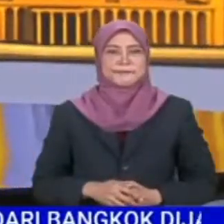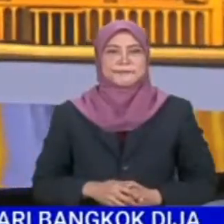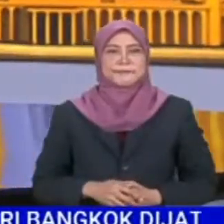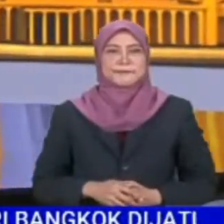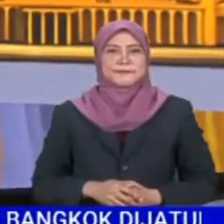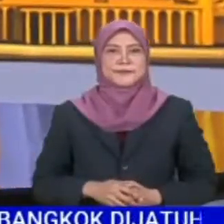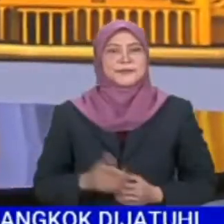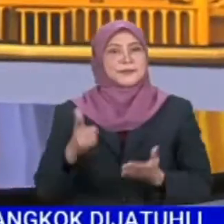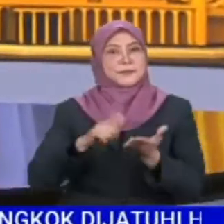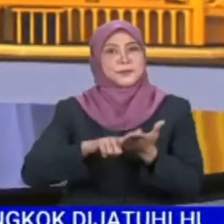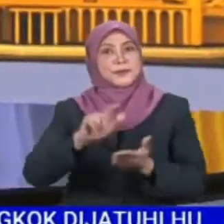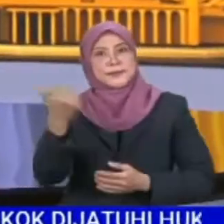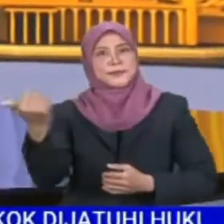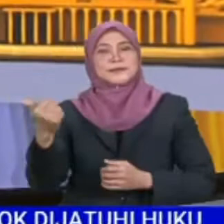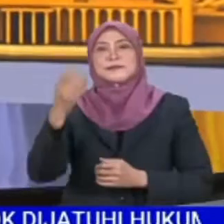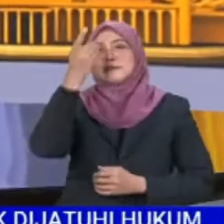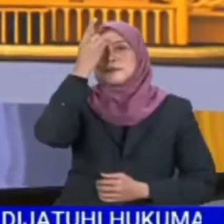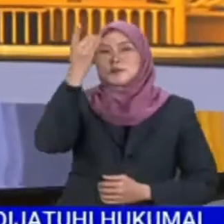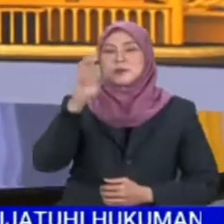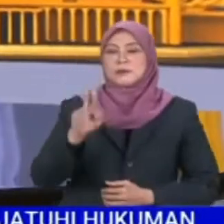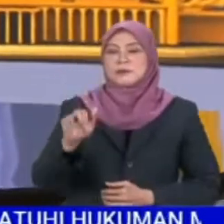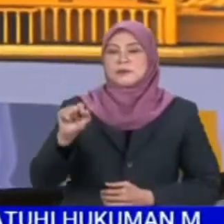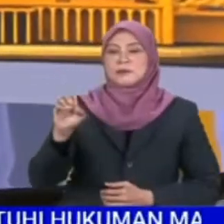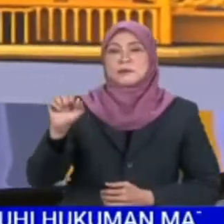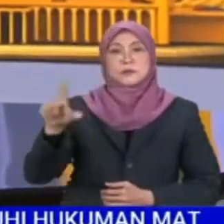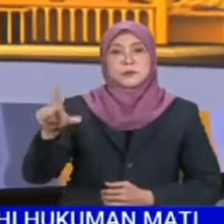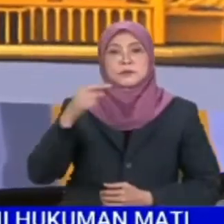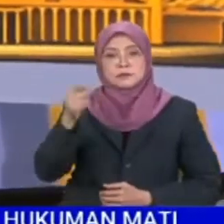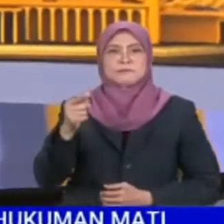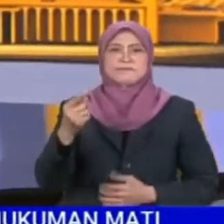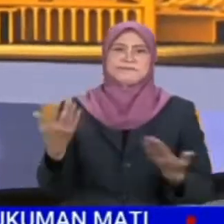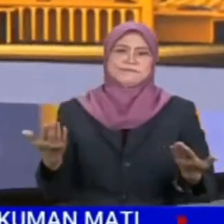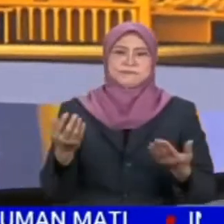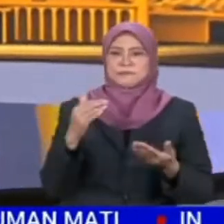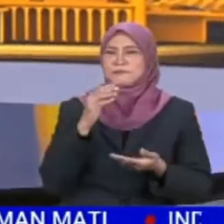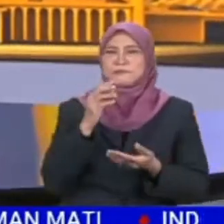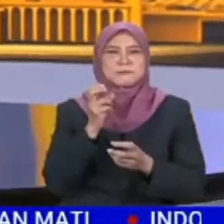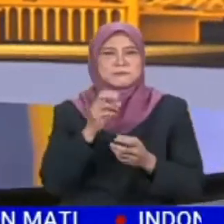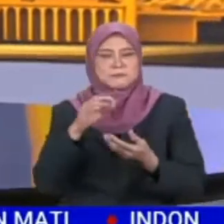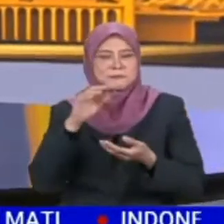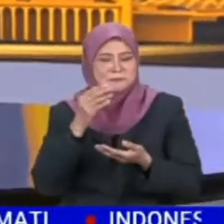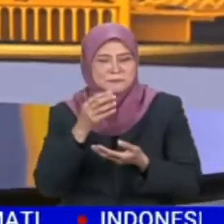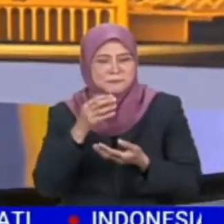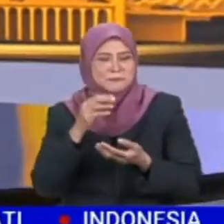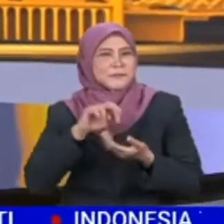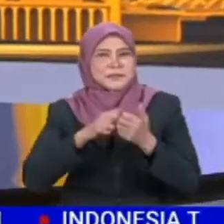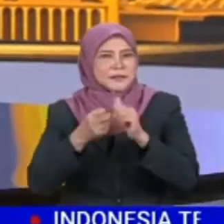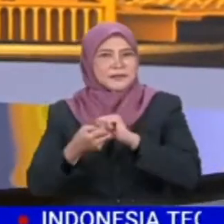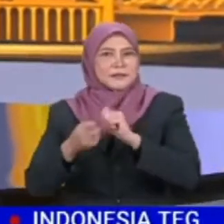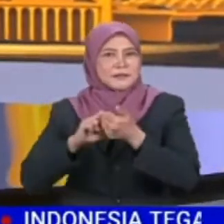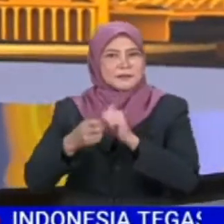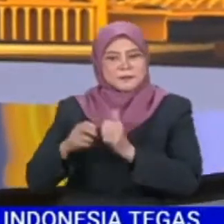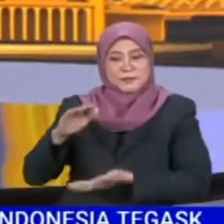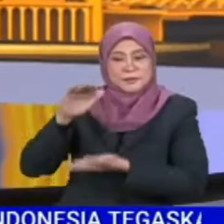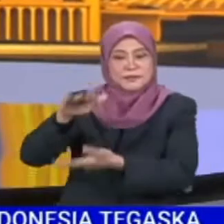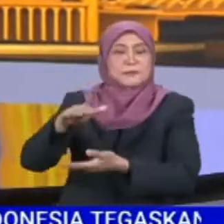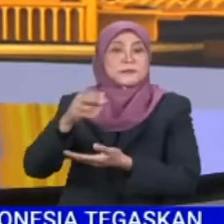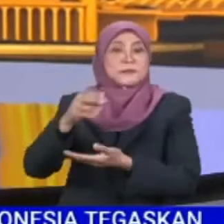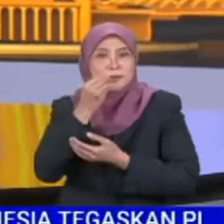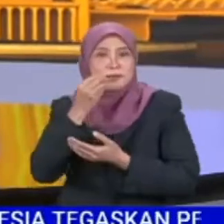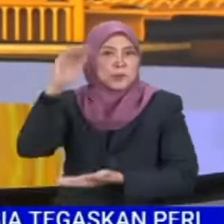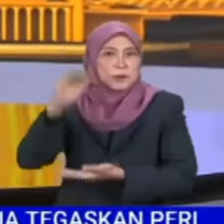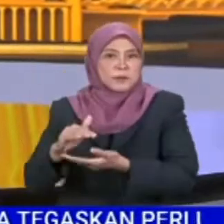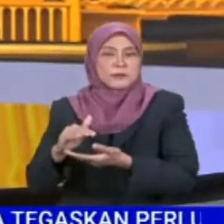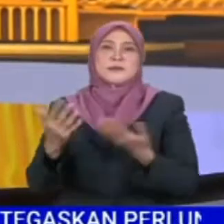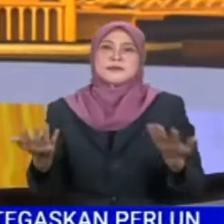Dalam perkembangan lain, Datuk Rosul berkata bagi mengelak gangguan bekalan makanan di lokasi banjir, badan bukan kerajaan NGO atau